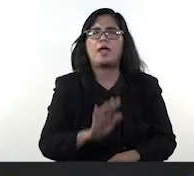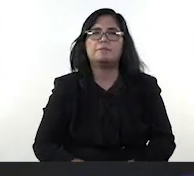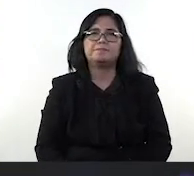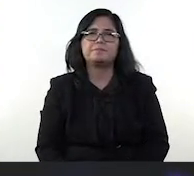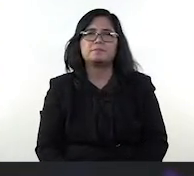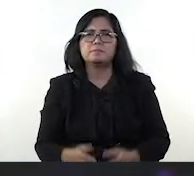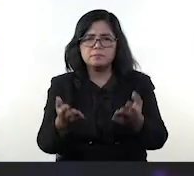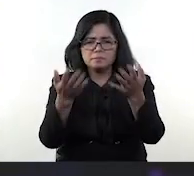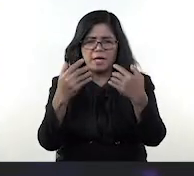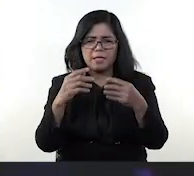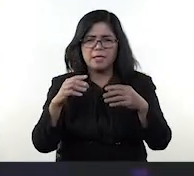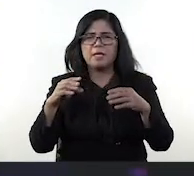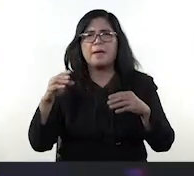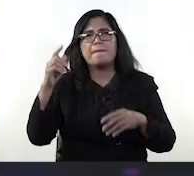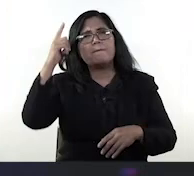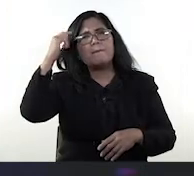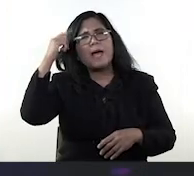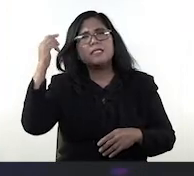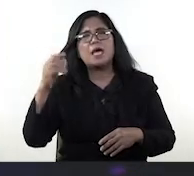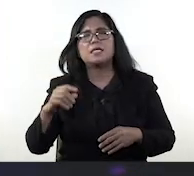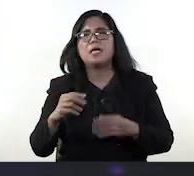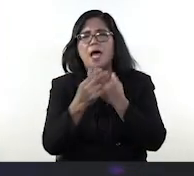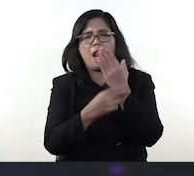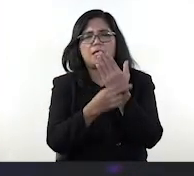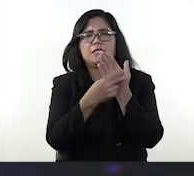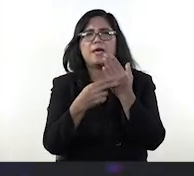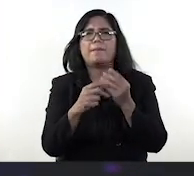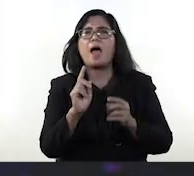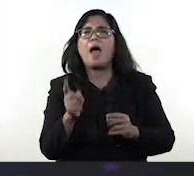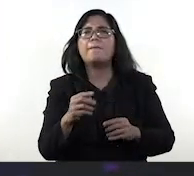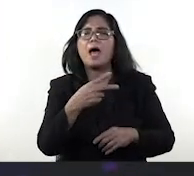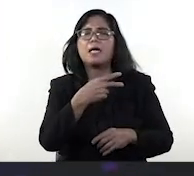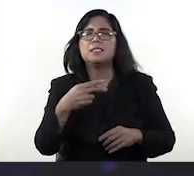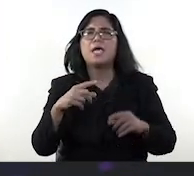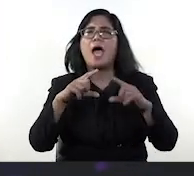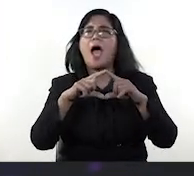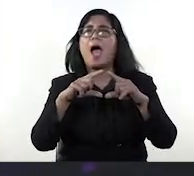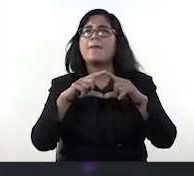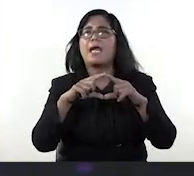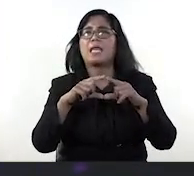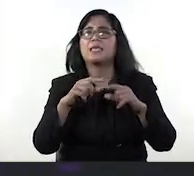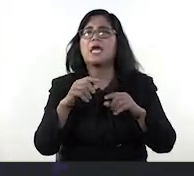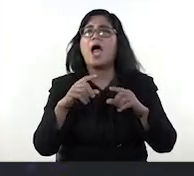Hai Mari kita pelajari Alkitab lagi Hai apa itu amanat Agung Kristus